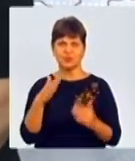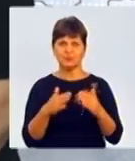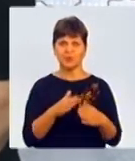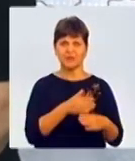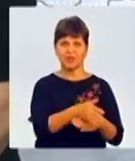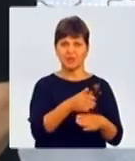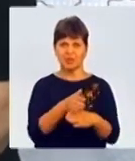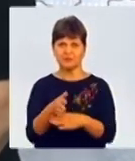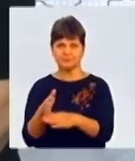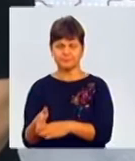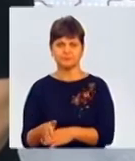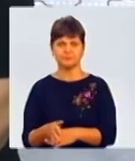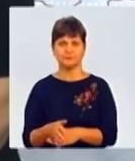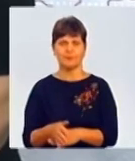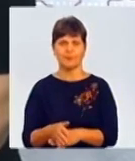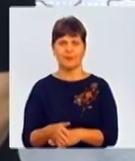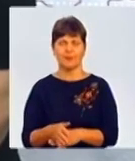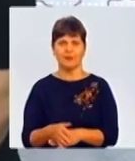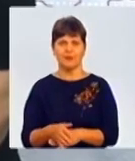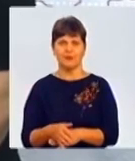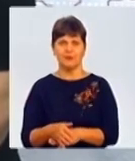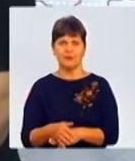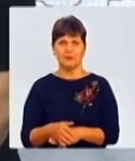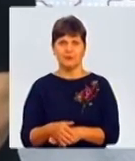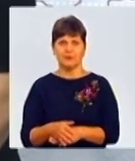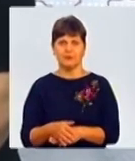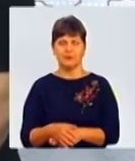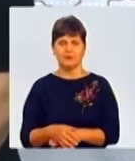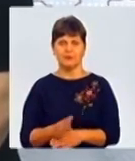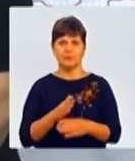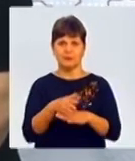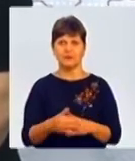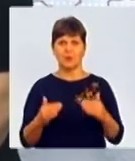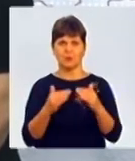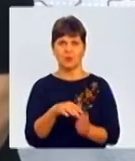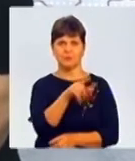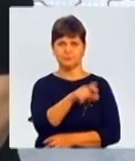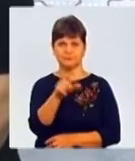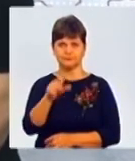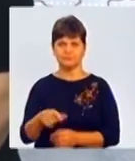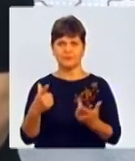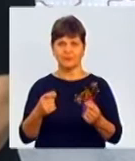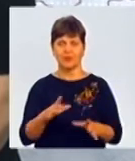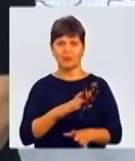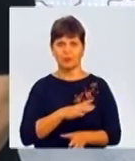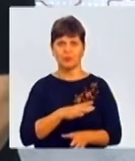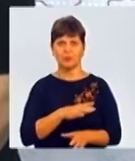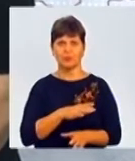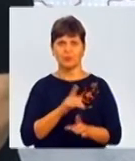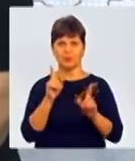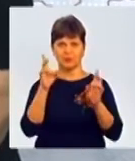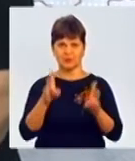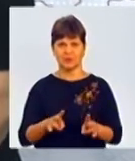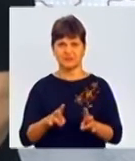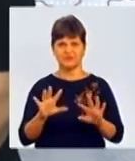тобто завітавши до осель громадян, там, де були ті чи інші надзвичайні